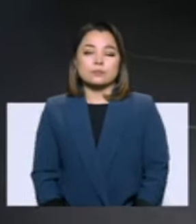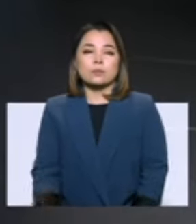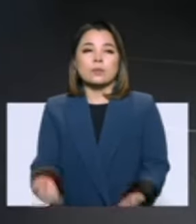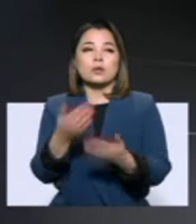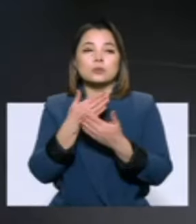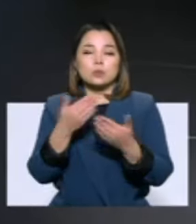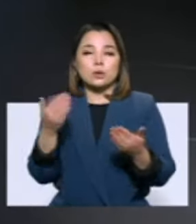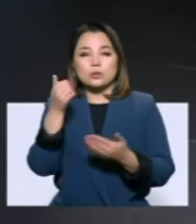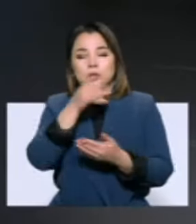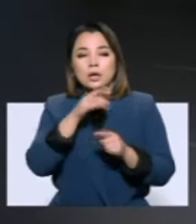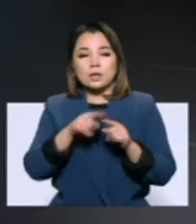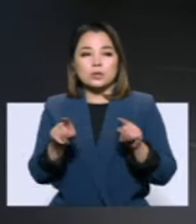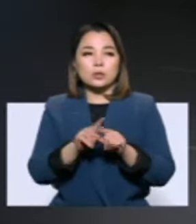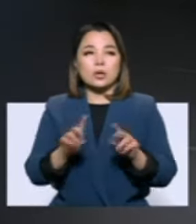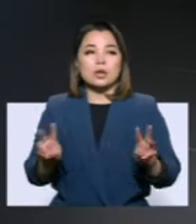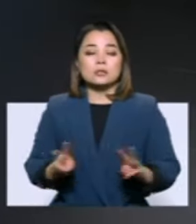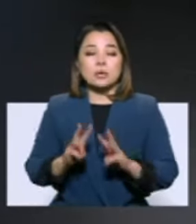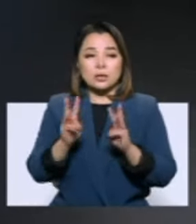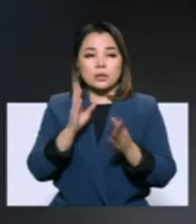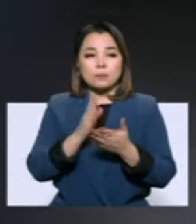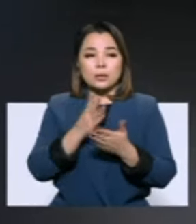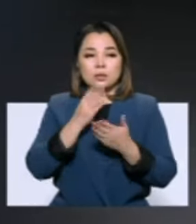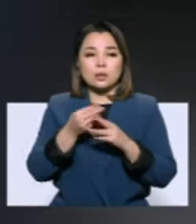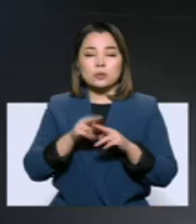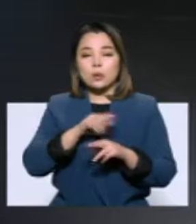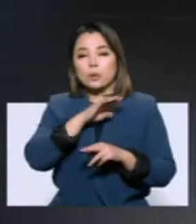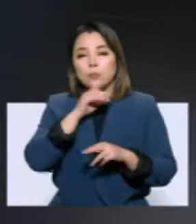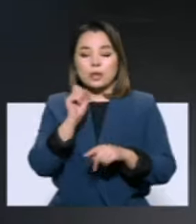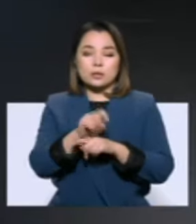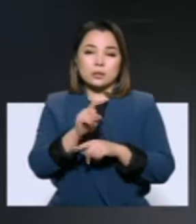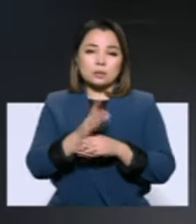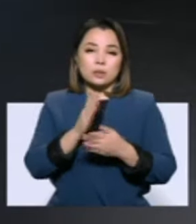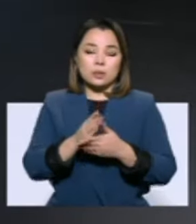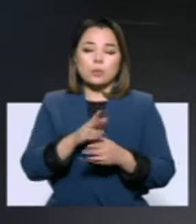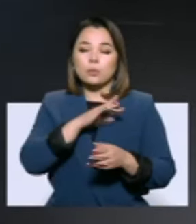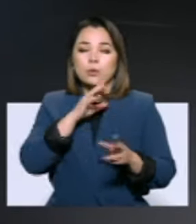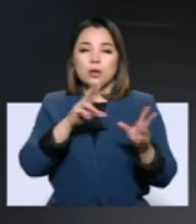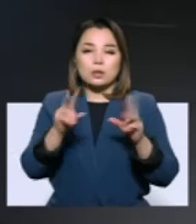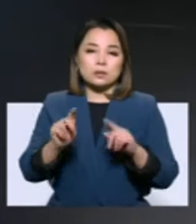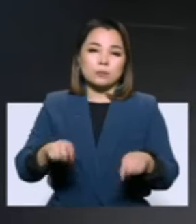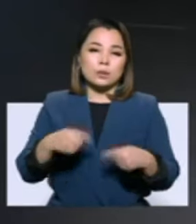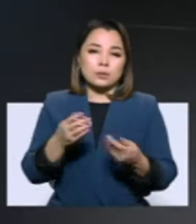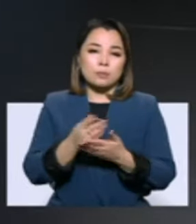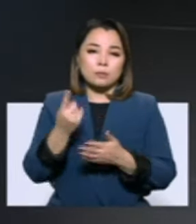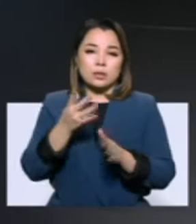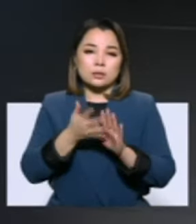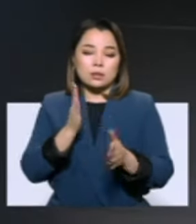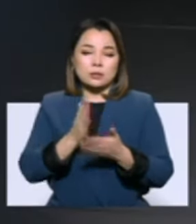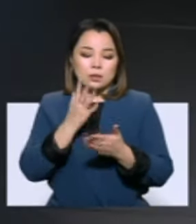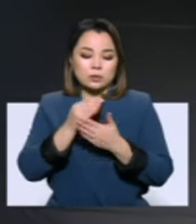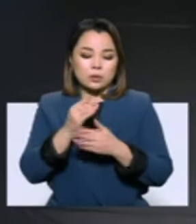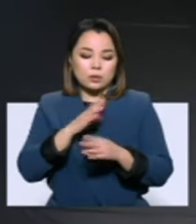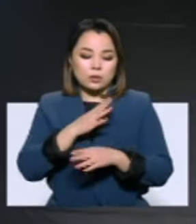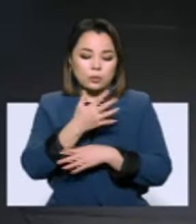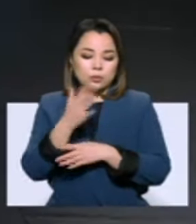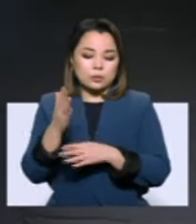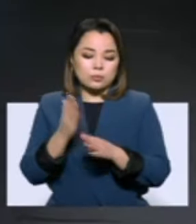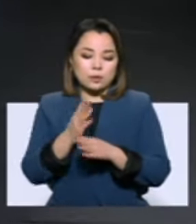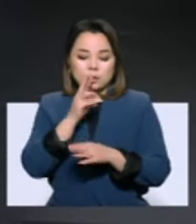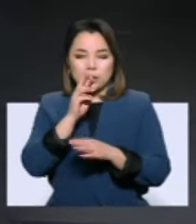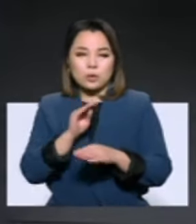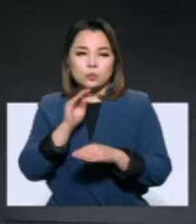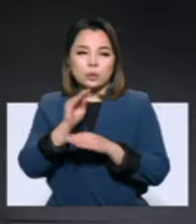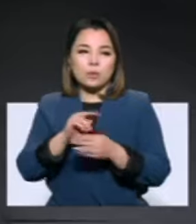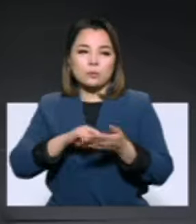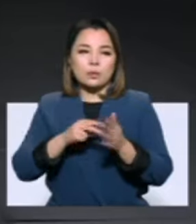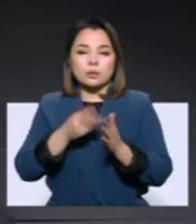Соңғы жылдардағы алапат өрттерден кейін көп тапсырма, көп уәде берілді. Бірінші кезекте орманшылардың айлығы көтеріледі